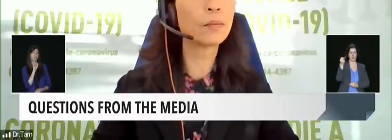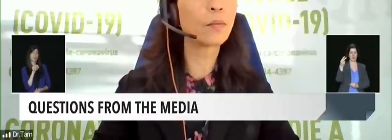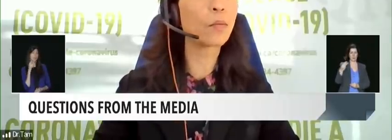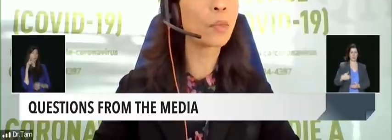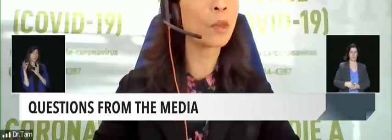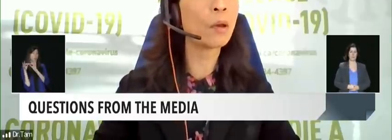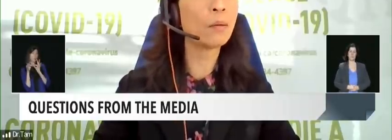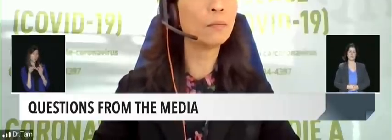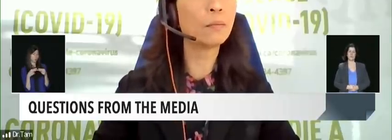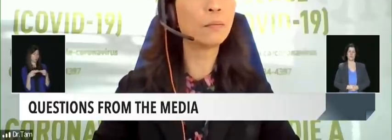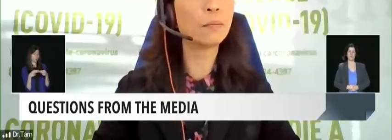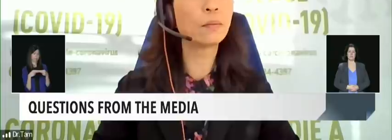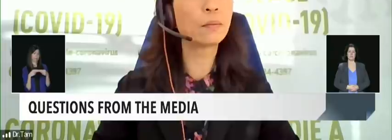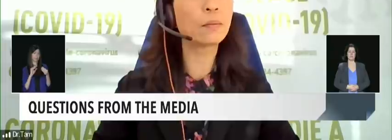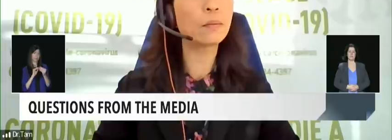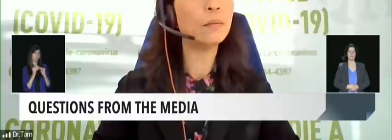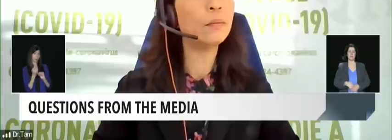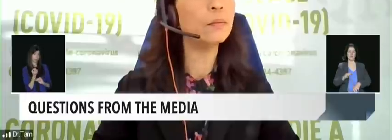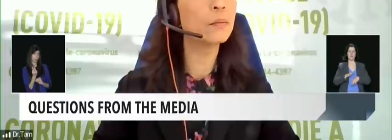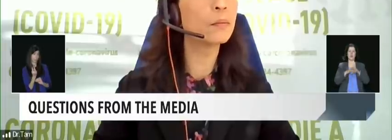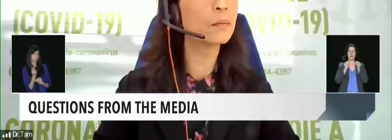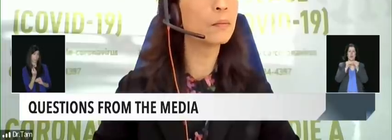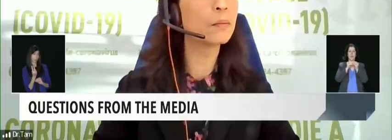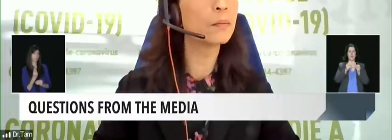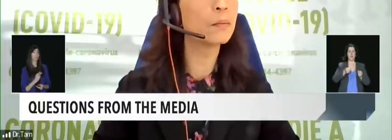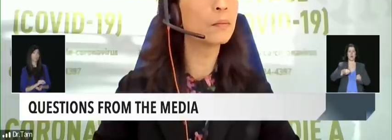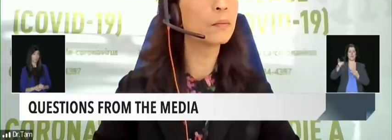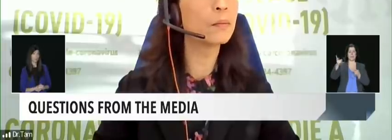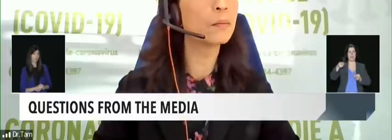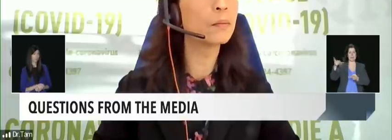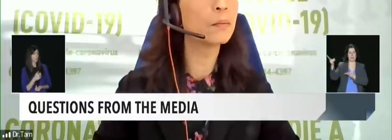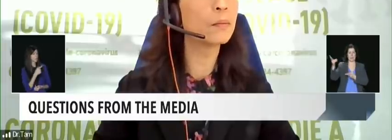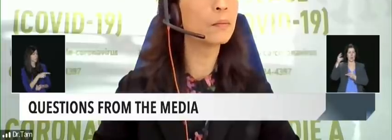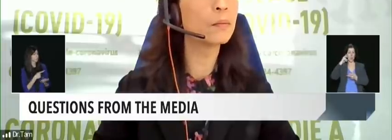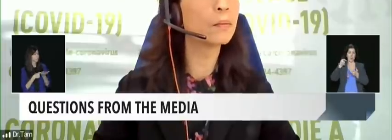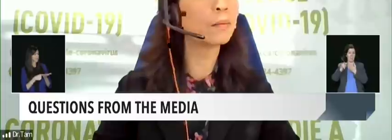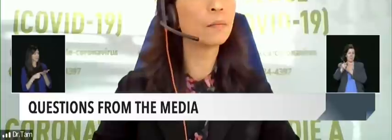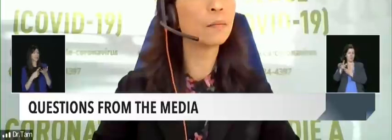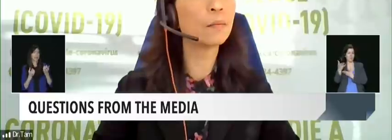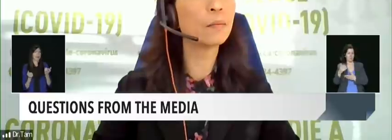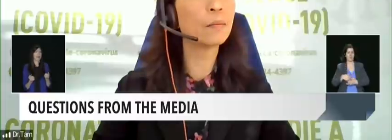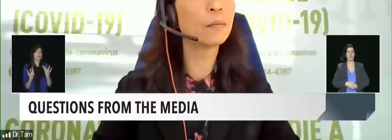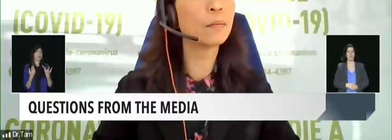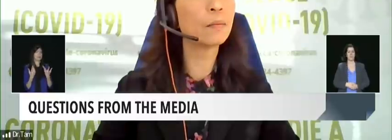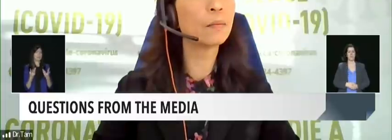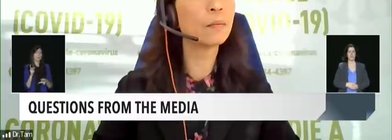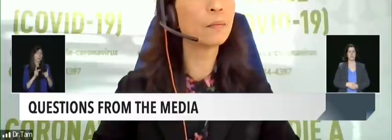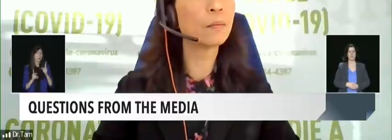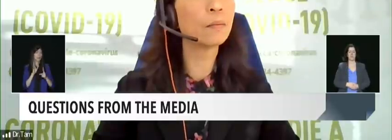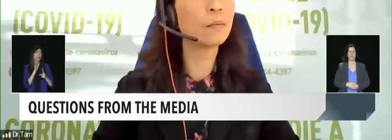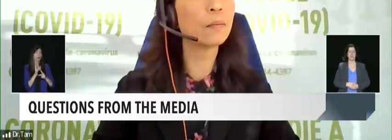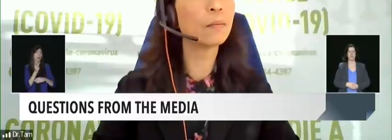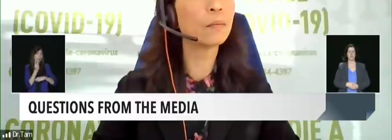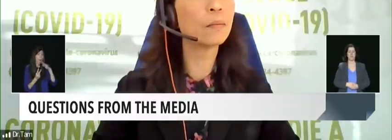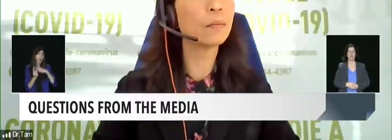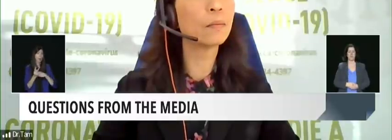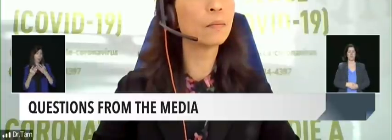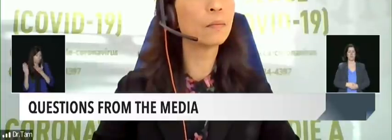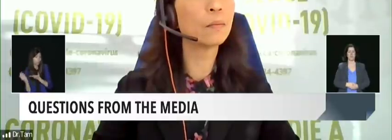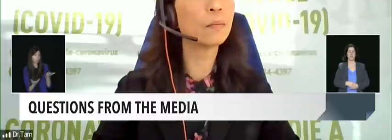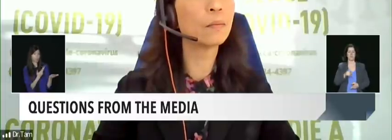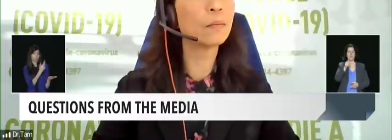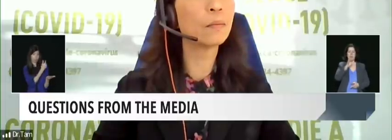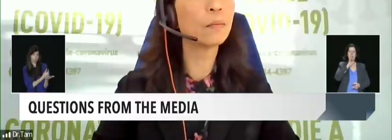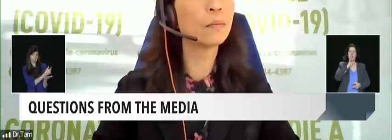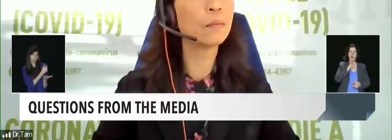les hospitalisations prévues. Dans votre présentation, vous parlez beaucoup au futur